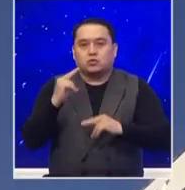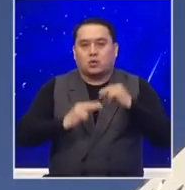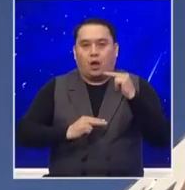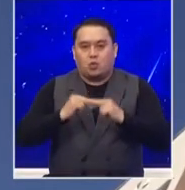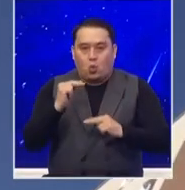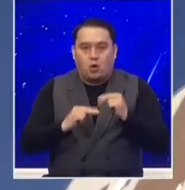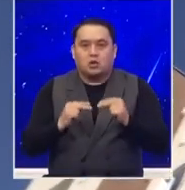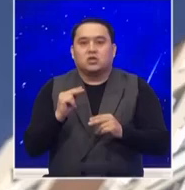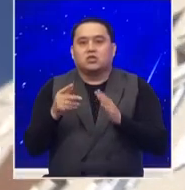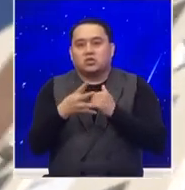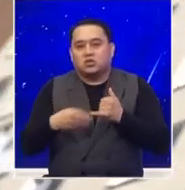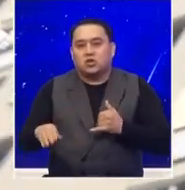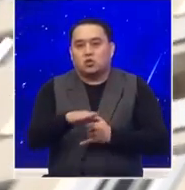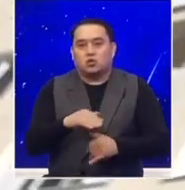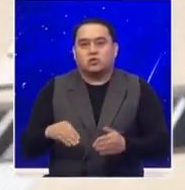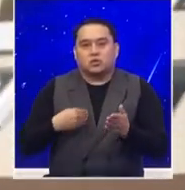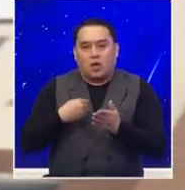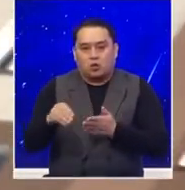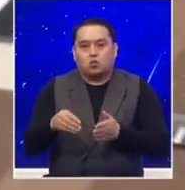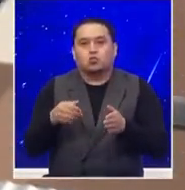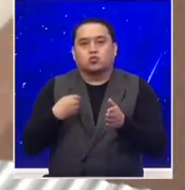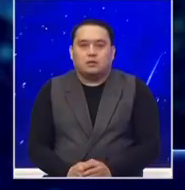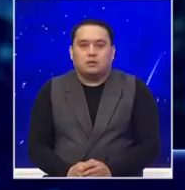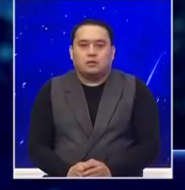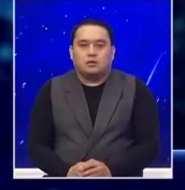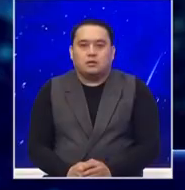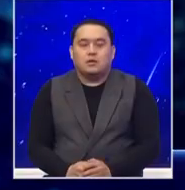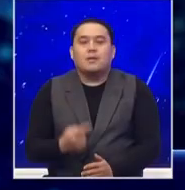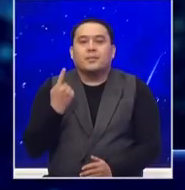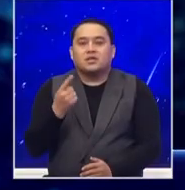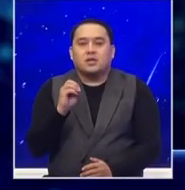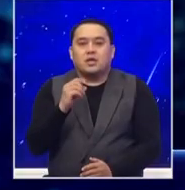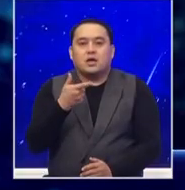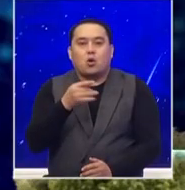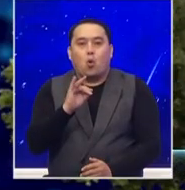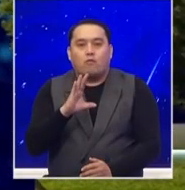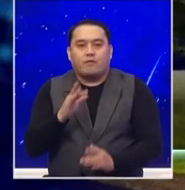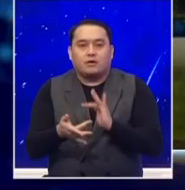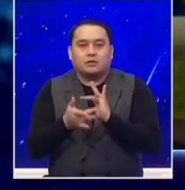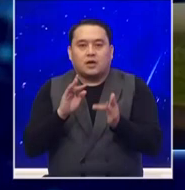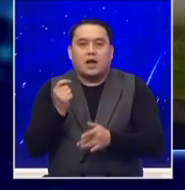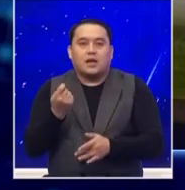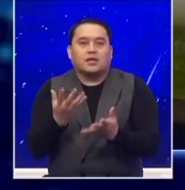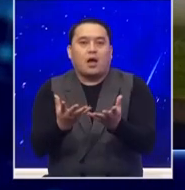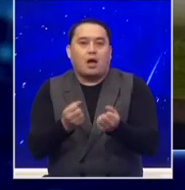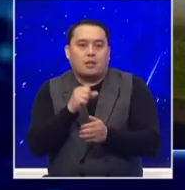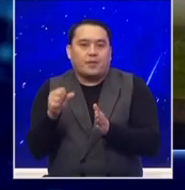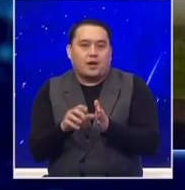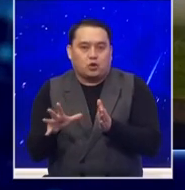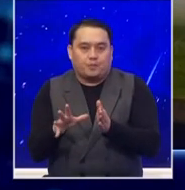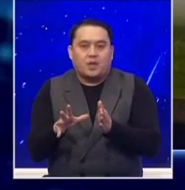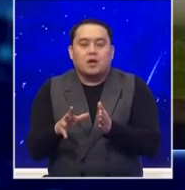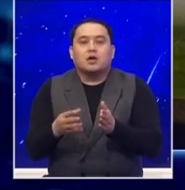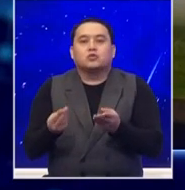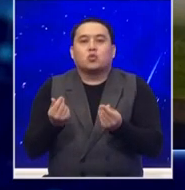соның ішінде жер учаскесін сатып алу үшін жұмсауға болады. Бірінші, ЕГОВ сайтынан электронды кілт алып, жинақ сомасын нақтылау керек.